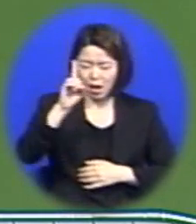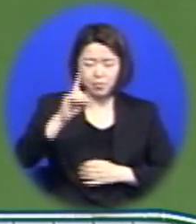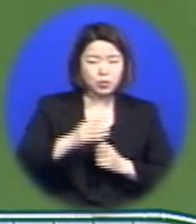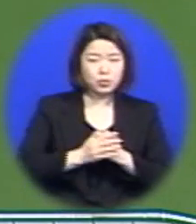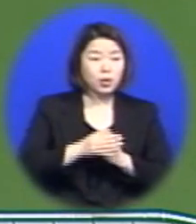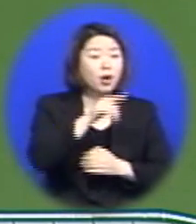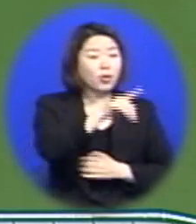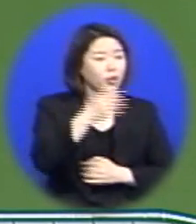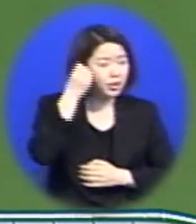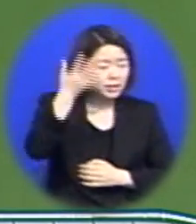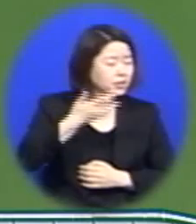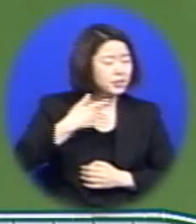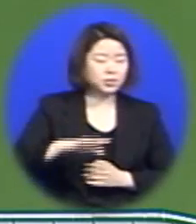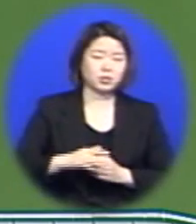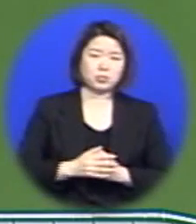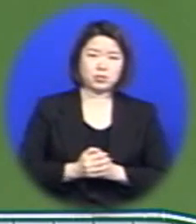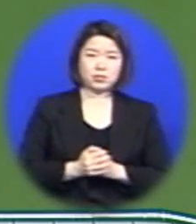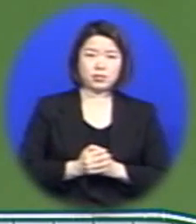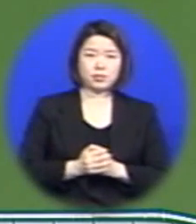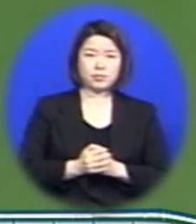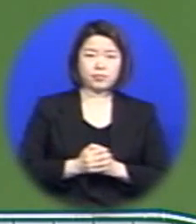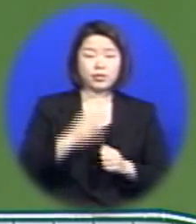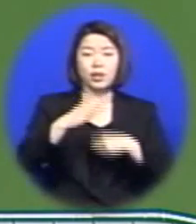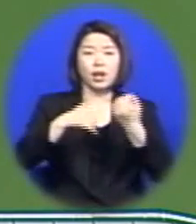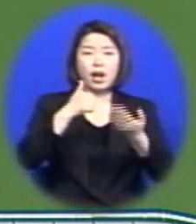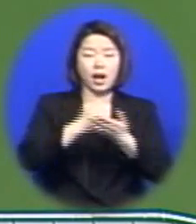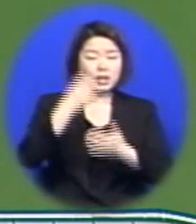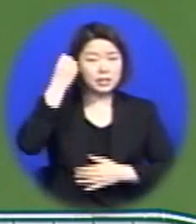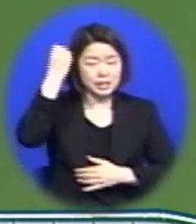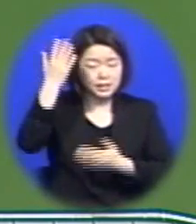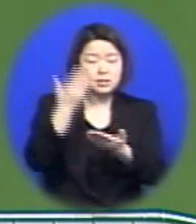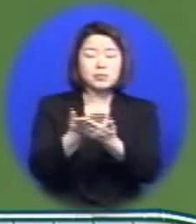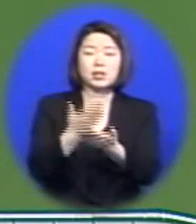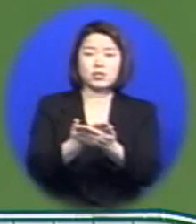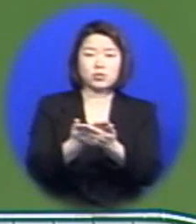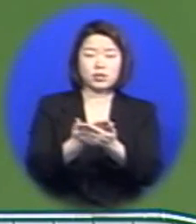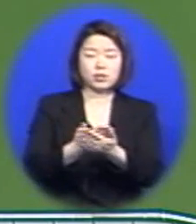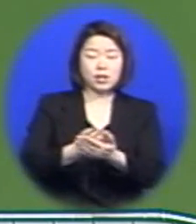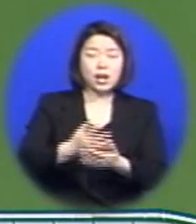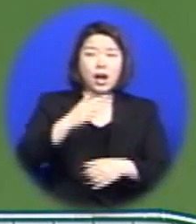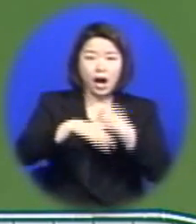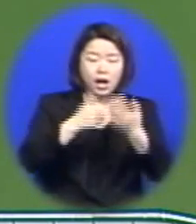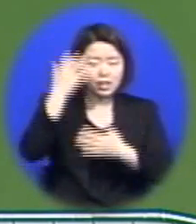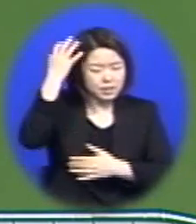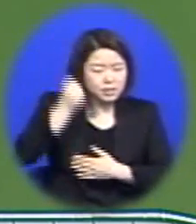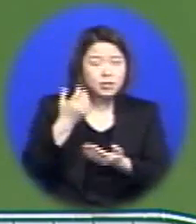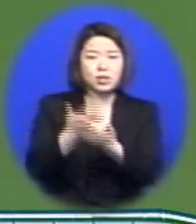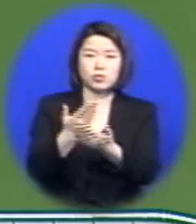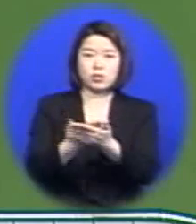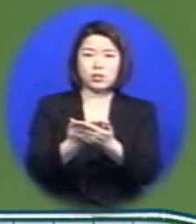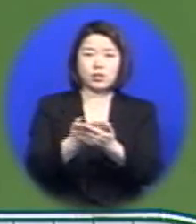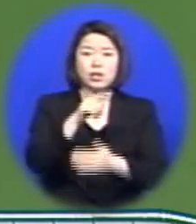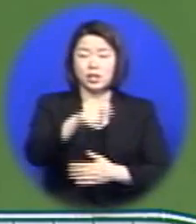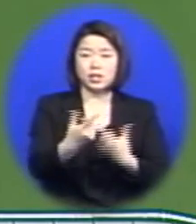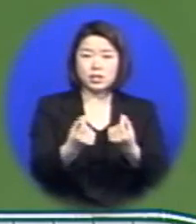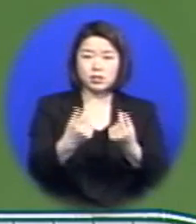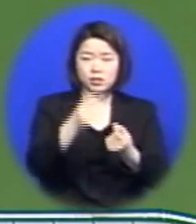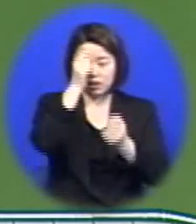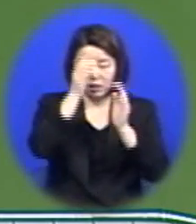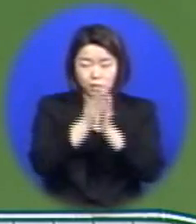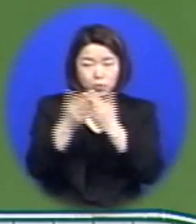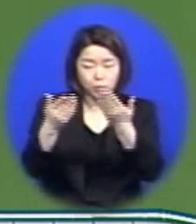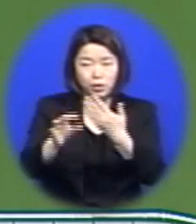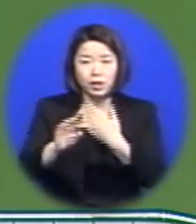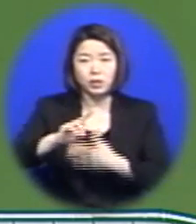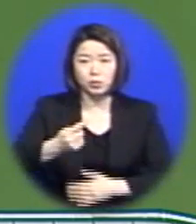적이 없다고 하나님이 잊지 말아 주세요 하나님 기억해주세요 우리가 그렇게 기도하지만 하나님 잊으신 적이